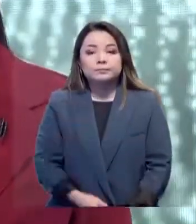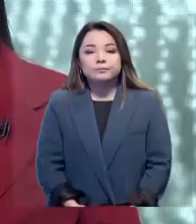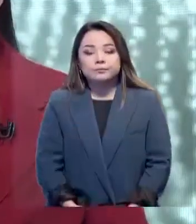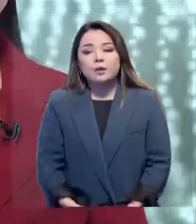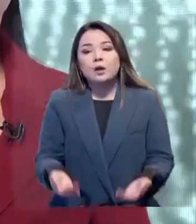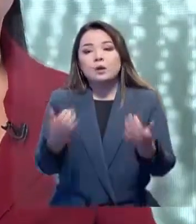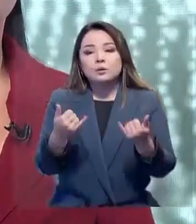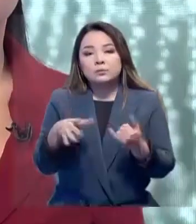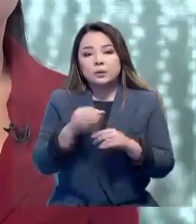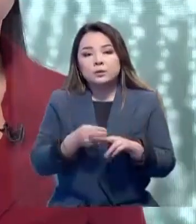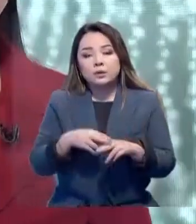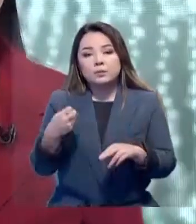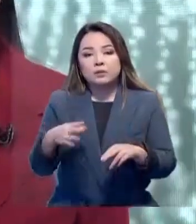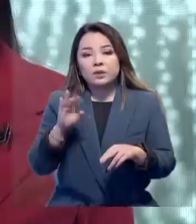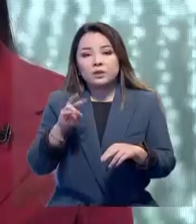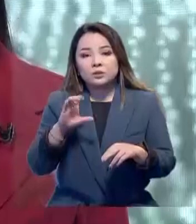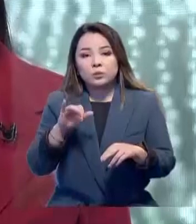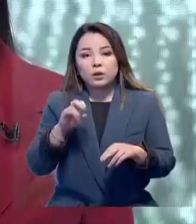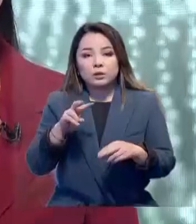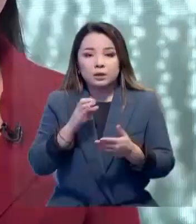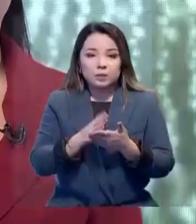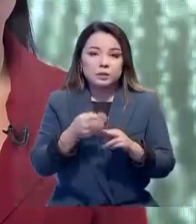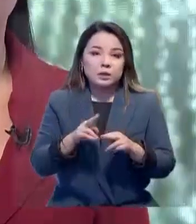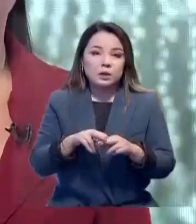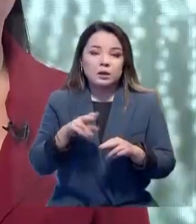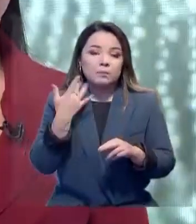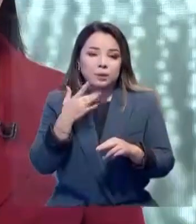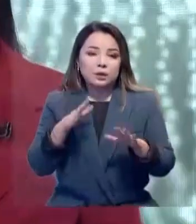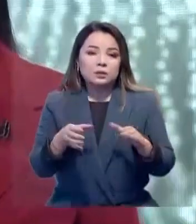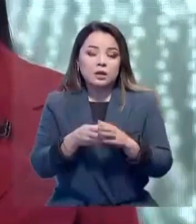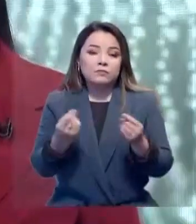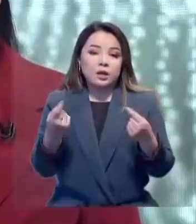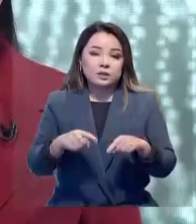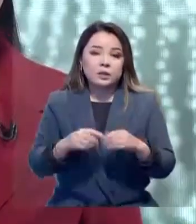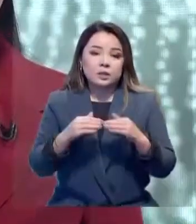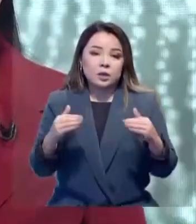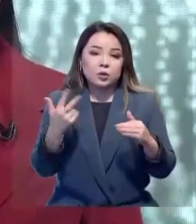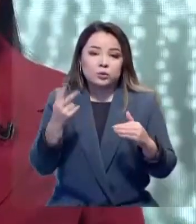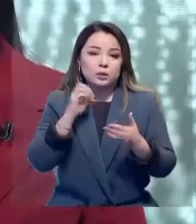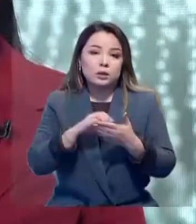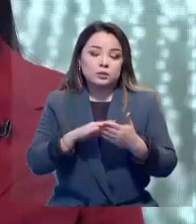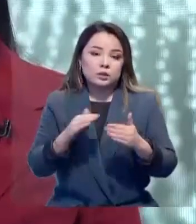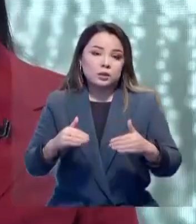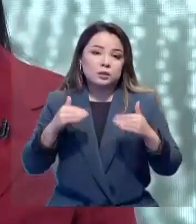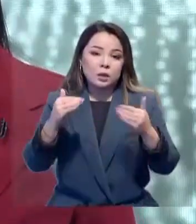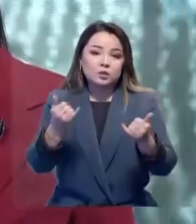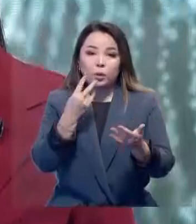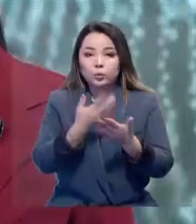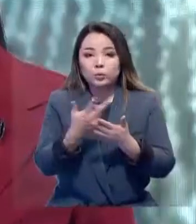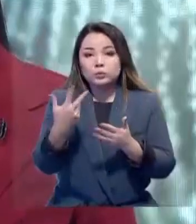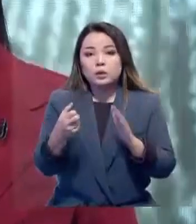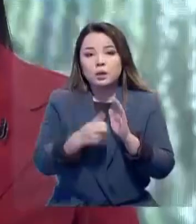Алия, қымбатшылықтың көкесі Венесуэлада. Латын Америкасындағы бұл елде инфляция деңгейі 3 таңбалы санға жетті. Қазір